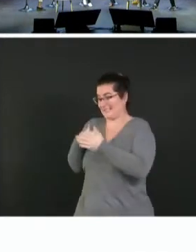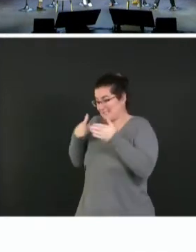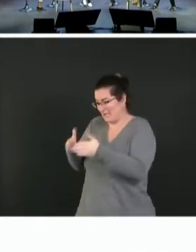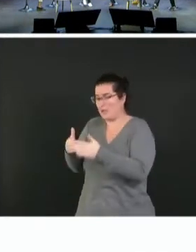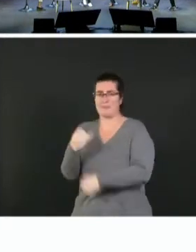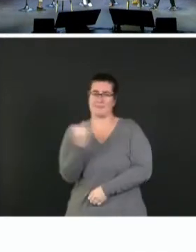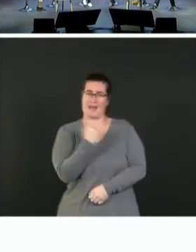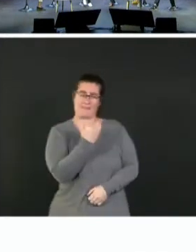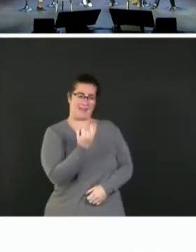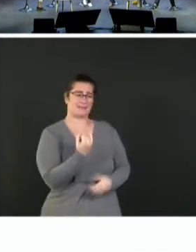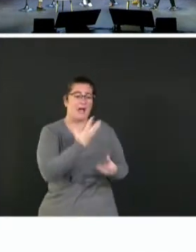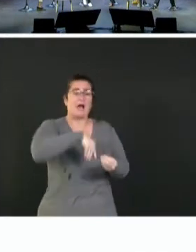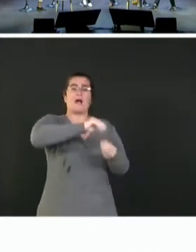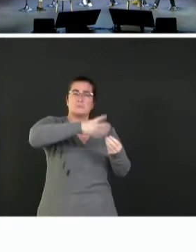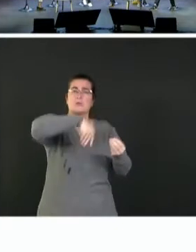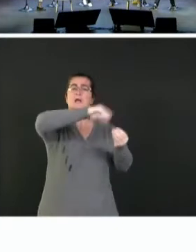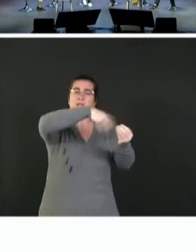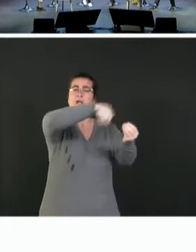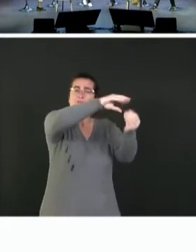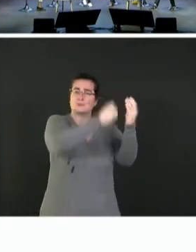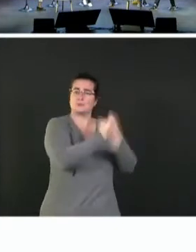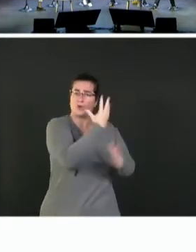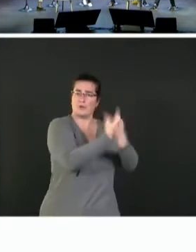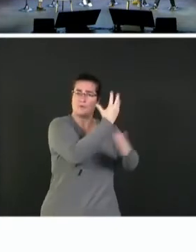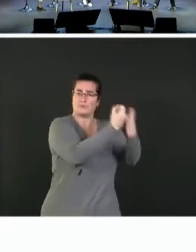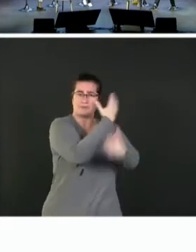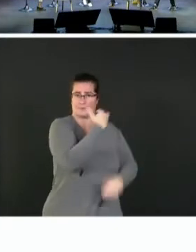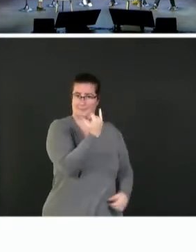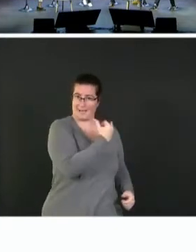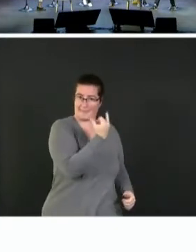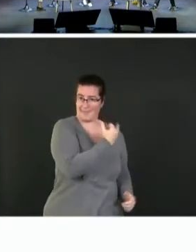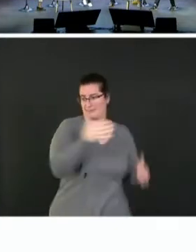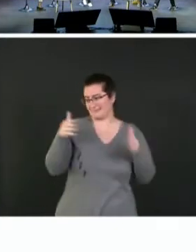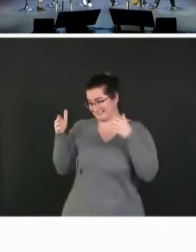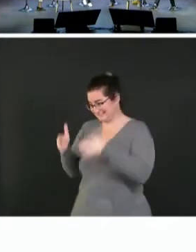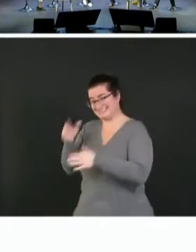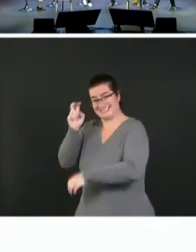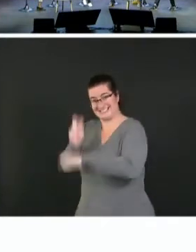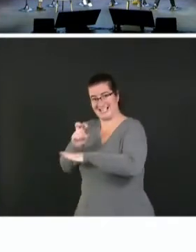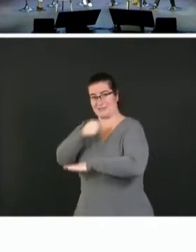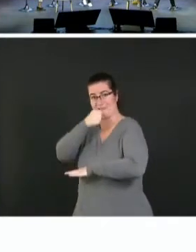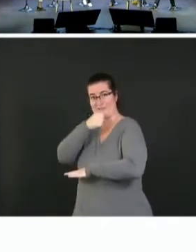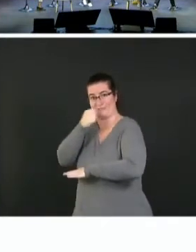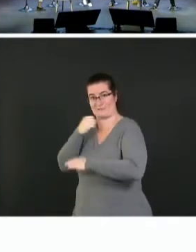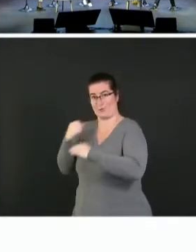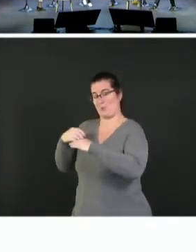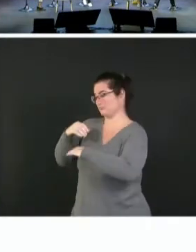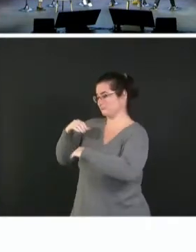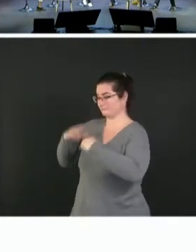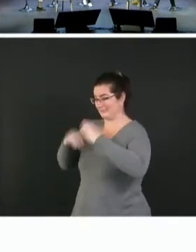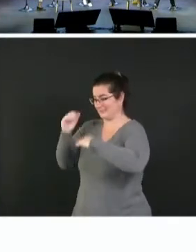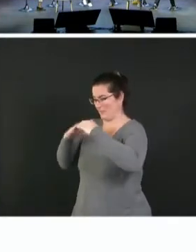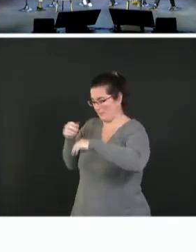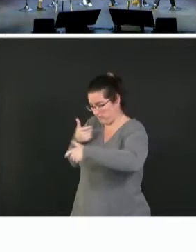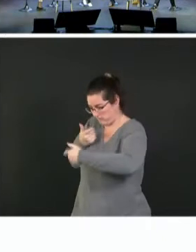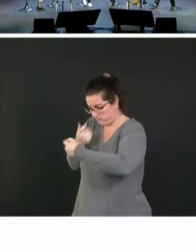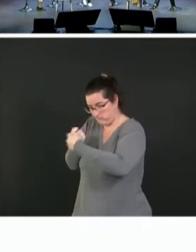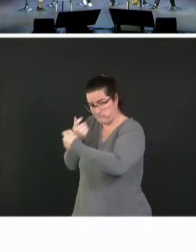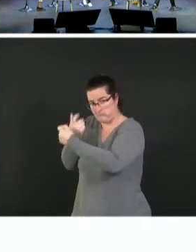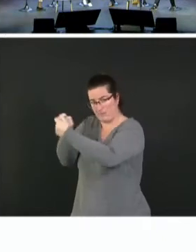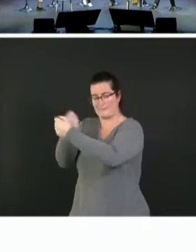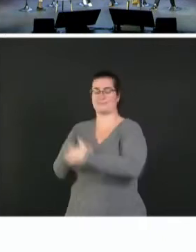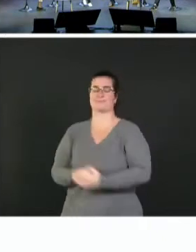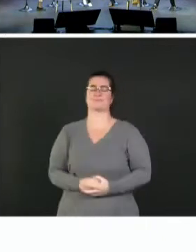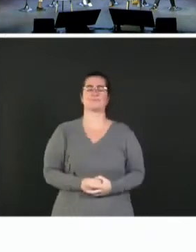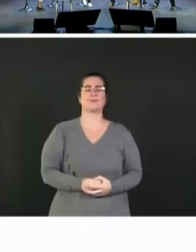construire du neuf en extension à minima. Ensuite, moi ce qui m'intéresse, c'est cette réflexion architecturo-naturaliste qu'on